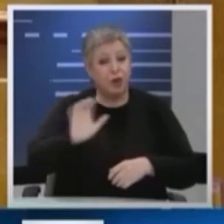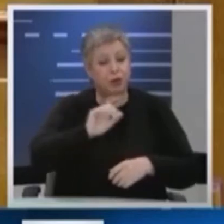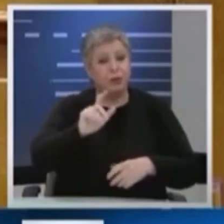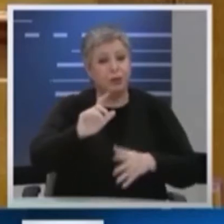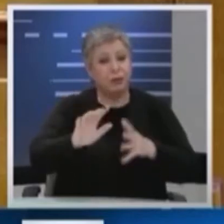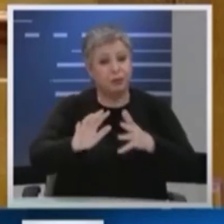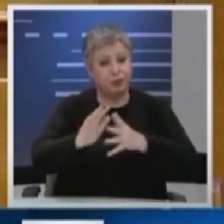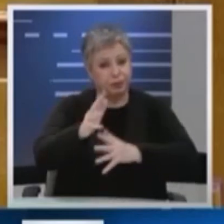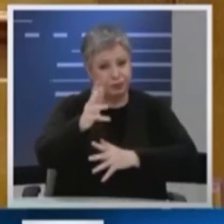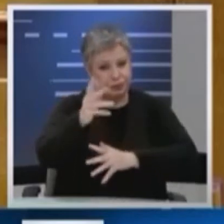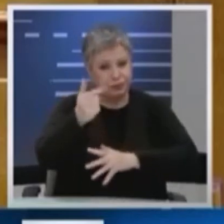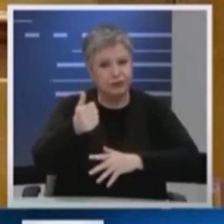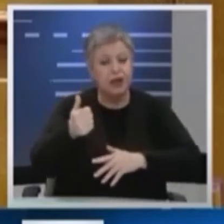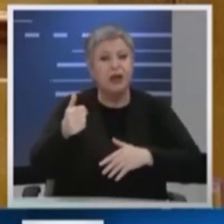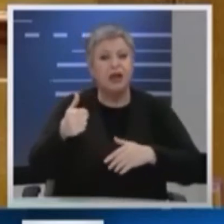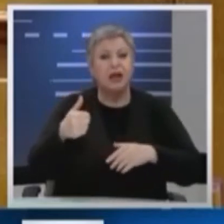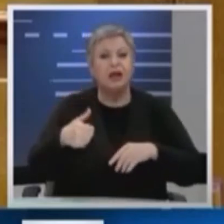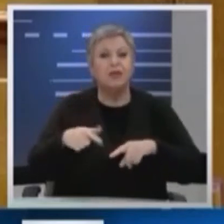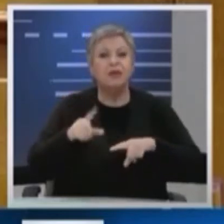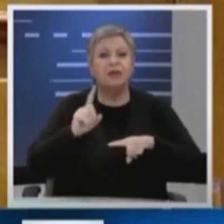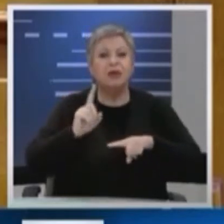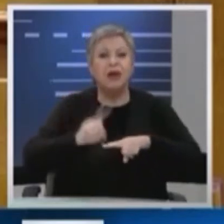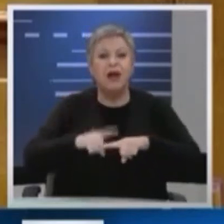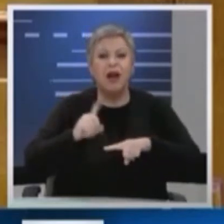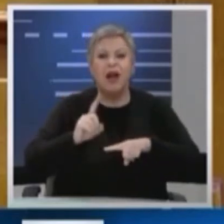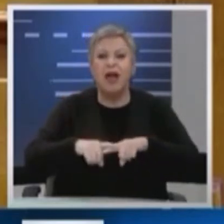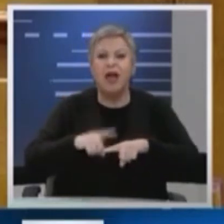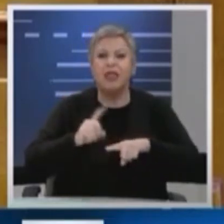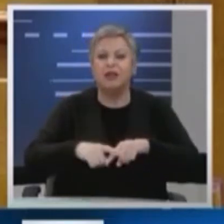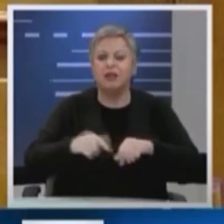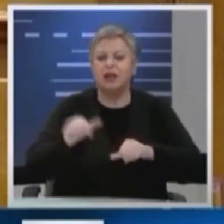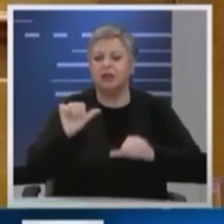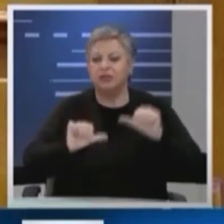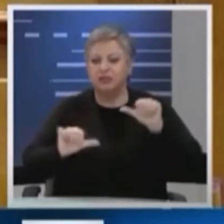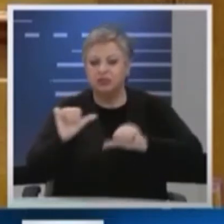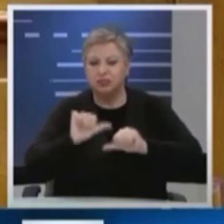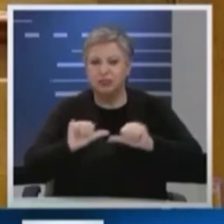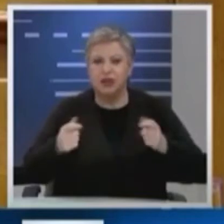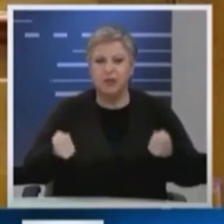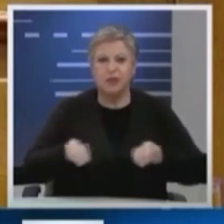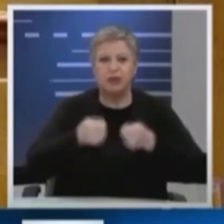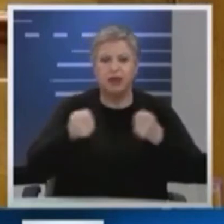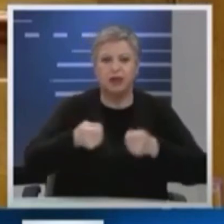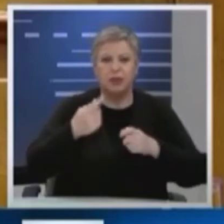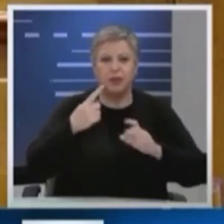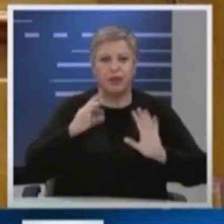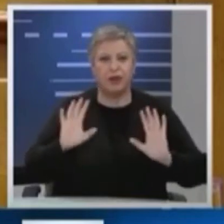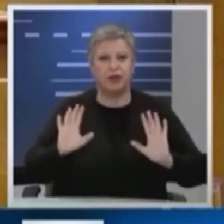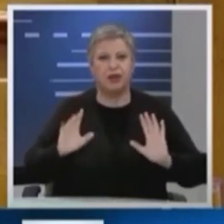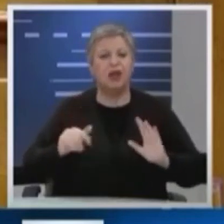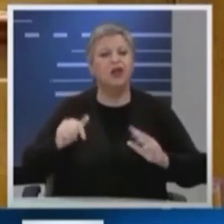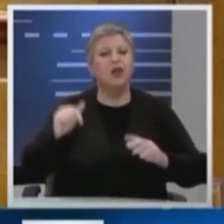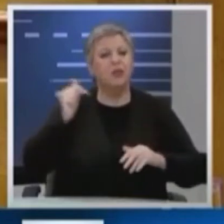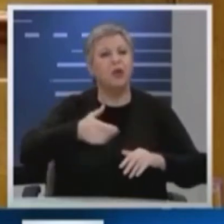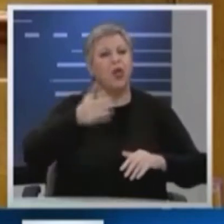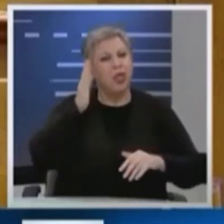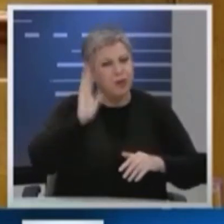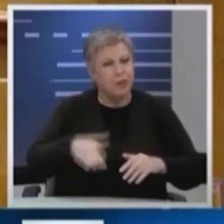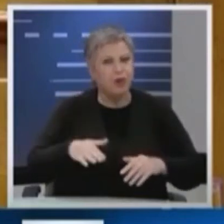ανάπτυξης, η κυβέρνηση χρέωνε τη χώρα με τους αλόγιστους πειραματισμούς της, όταν με ελάχιστο κόστος θα βγαίναμε στις